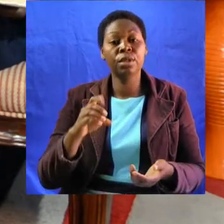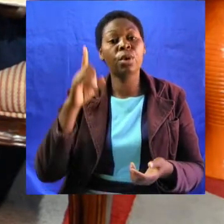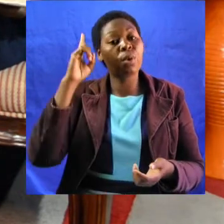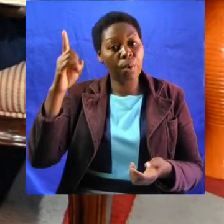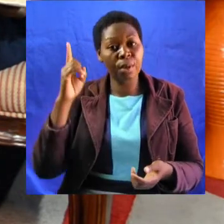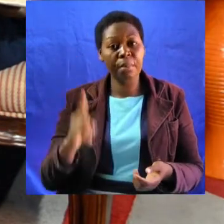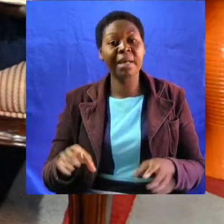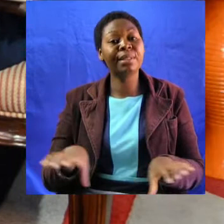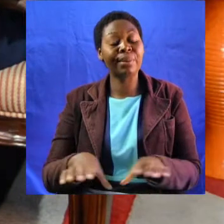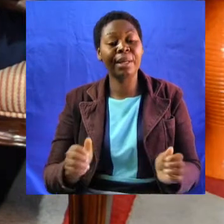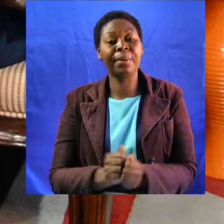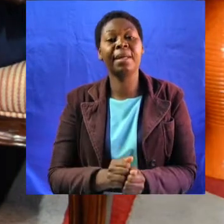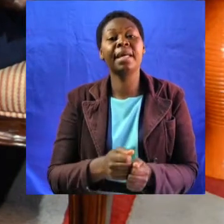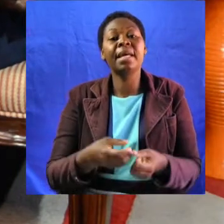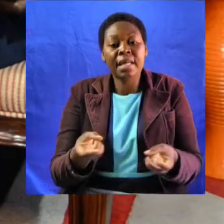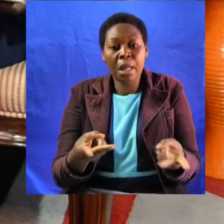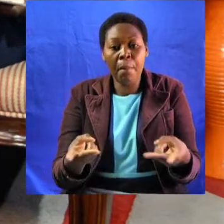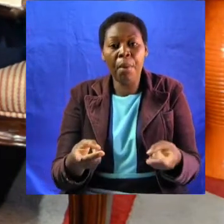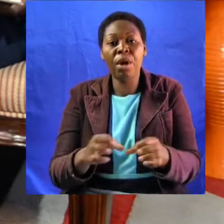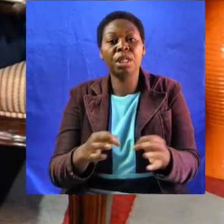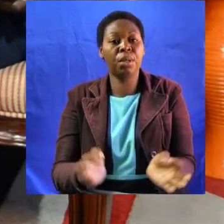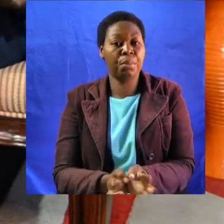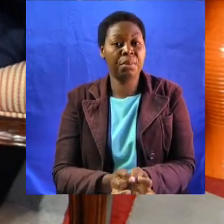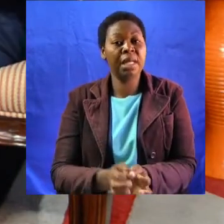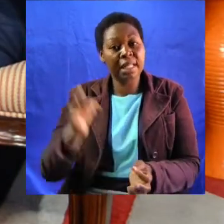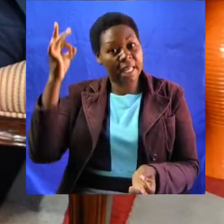nekugadzirisa vanhu. Nekugadzirisa kwavo. Saka ndopatinotanga